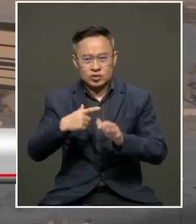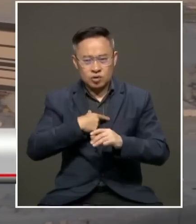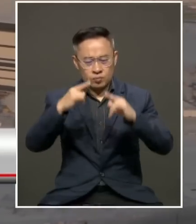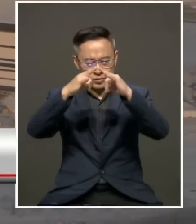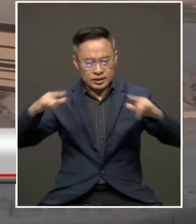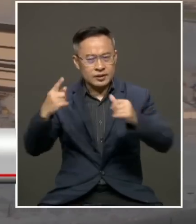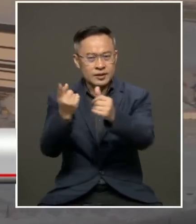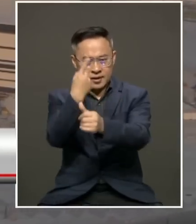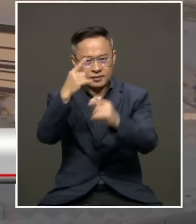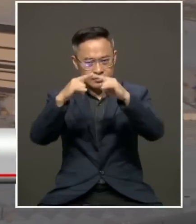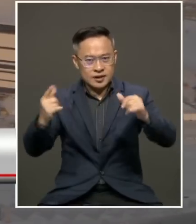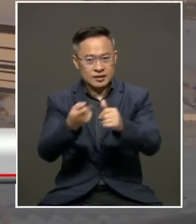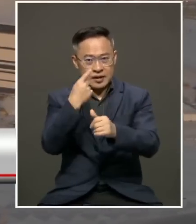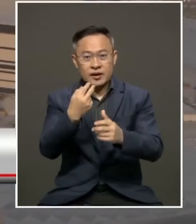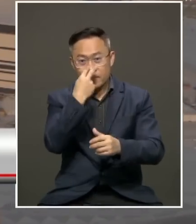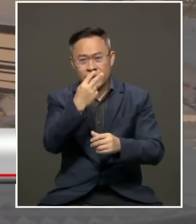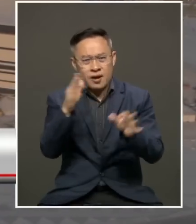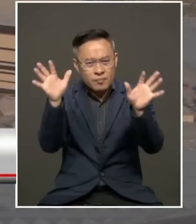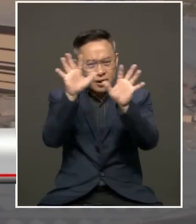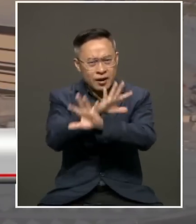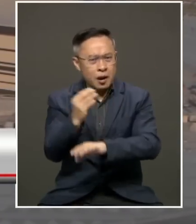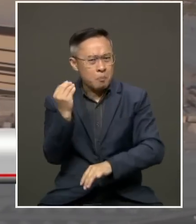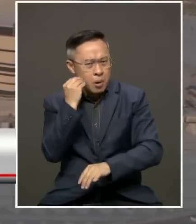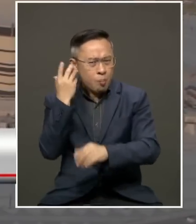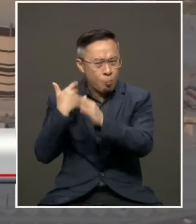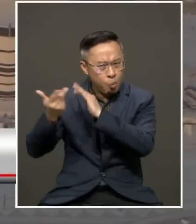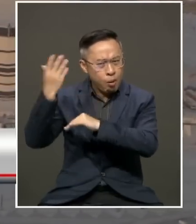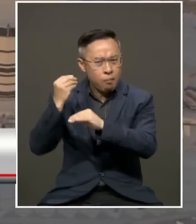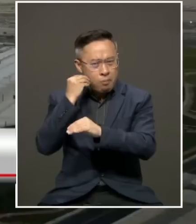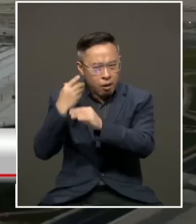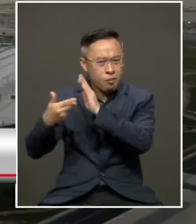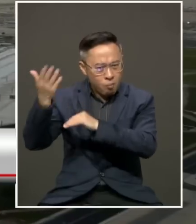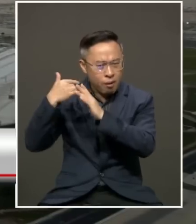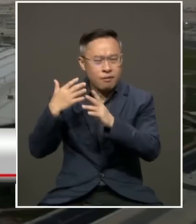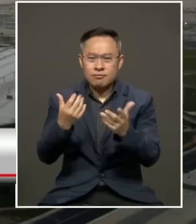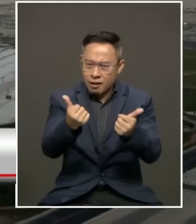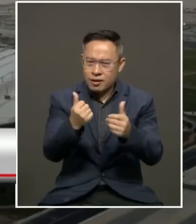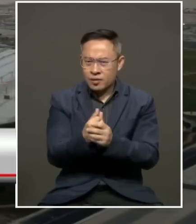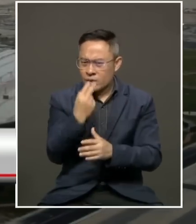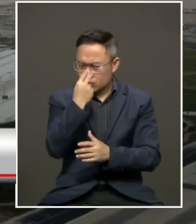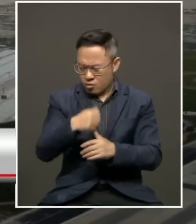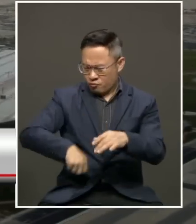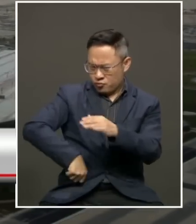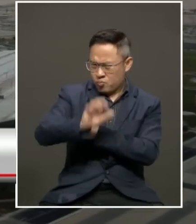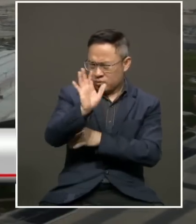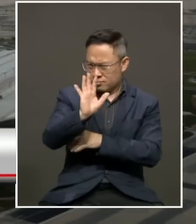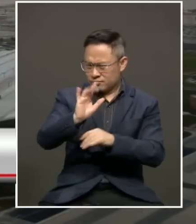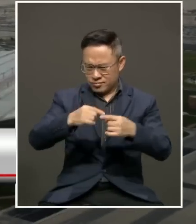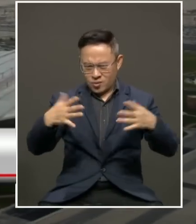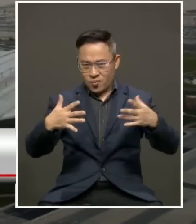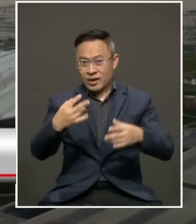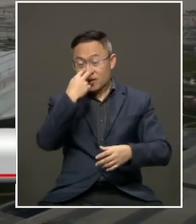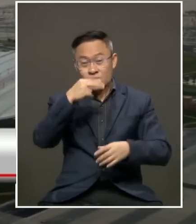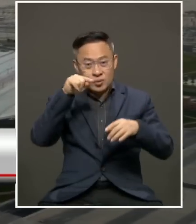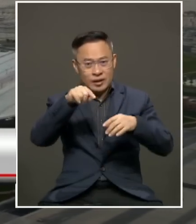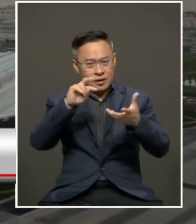ๆมีความแบบจะดูมีความวินเทจก็ได้จะดูเหมือนว่าคนที่ชอบแค้มปิ้งก็ดีดูไกลๆ